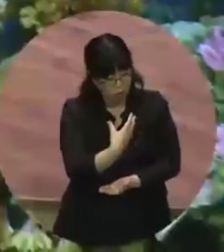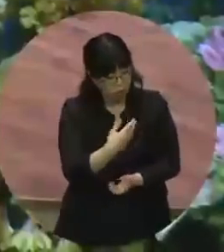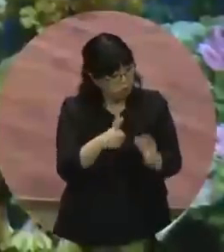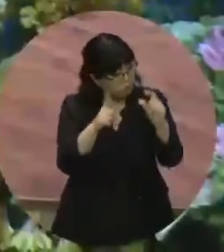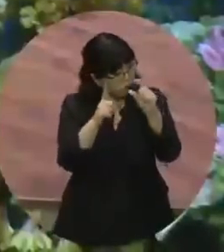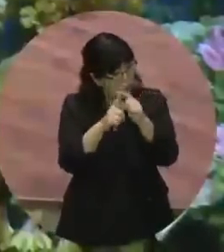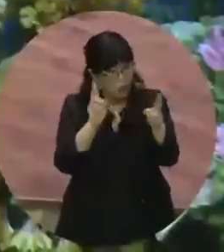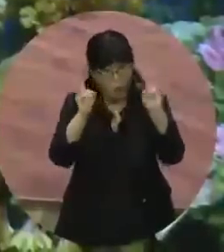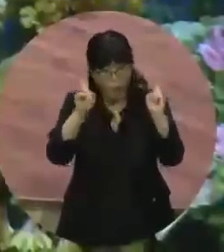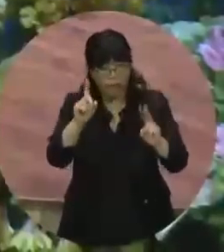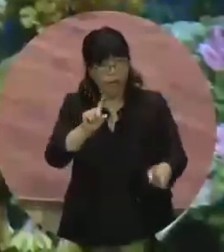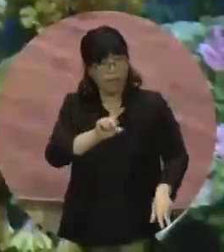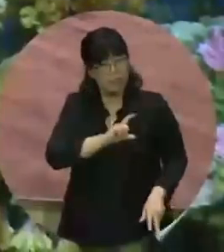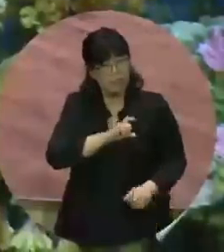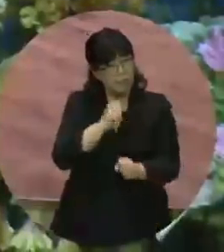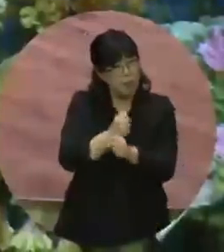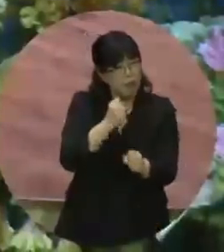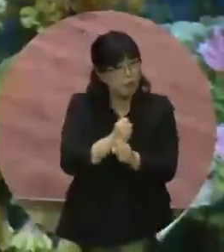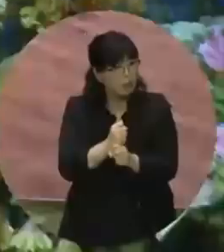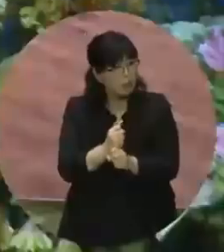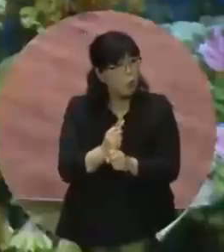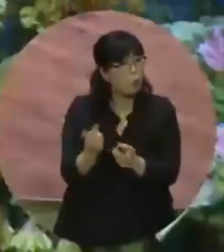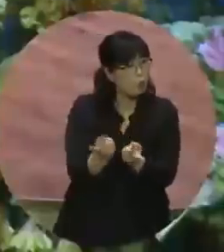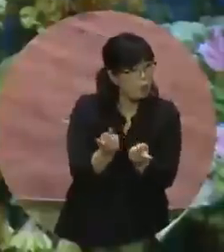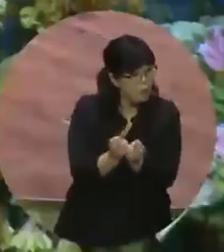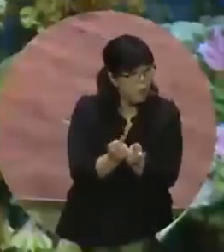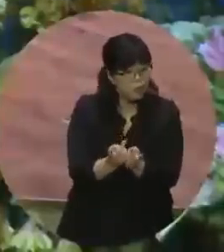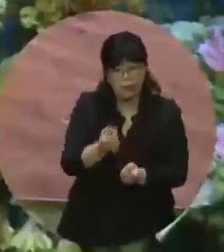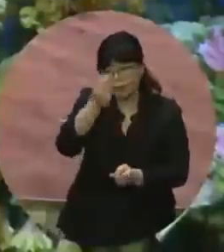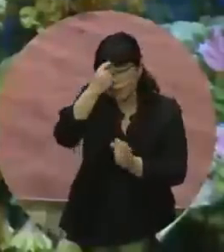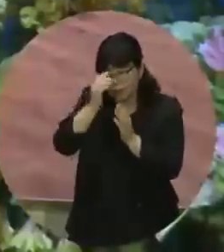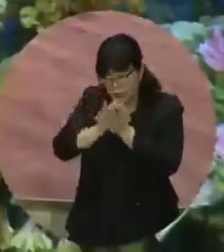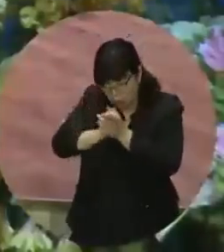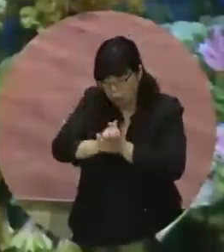기도를 참 24시라고 기도를.